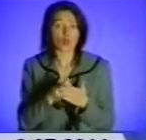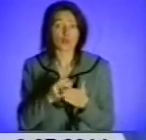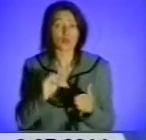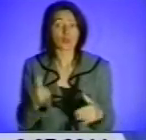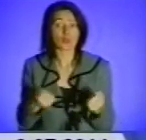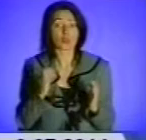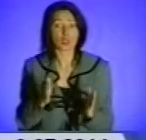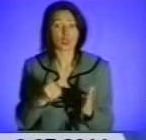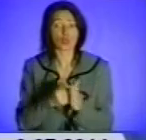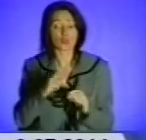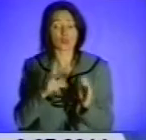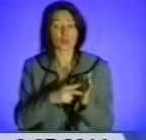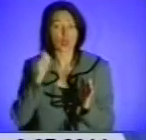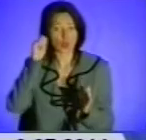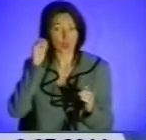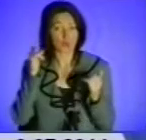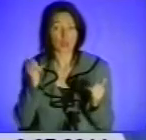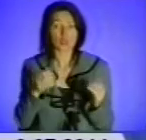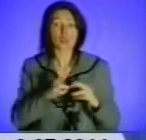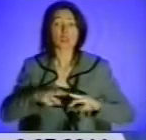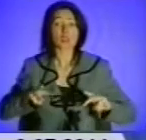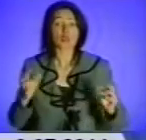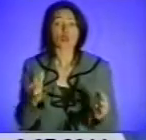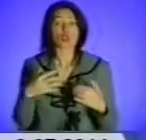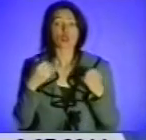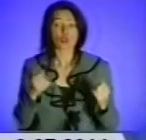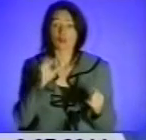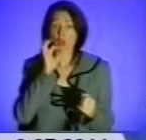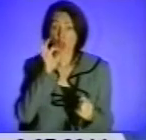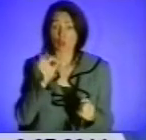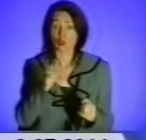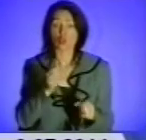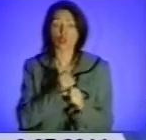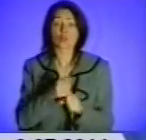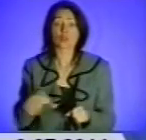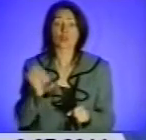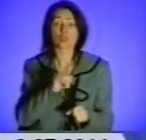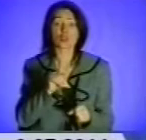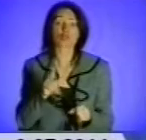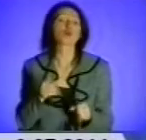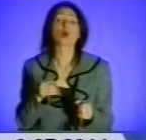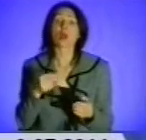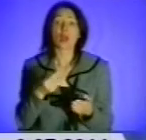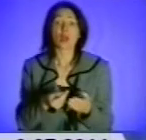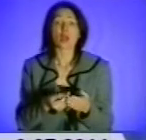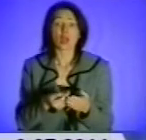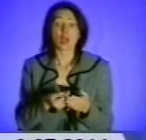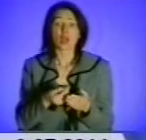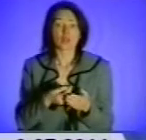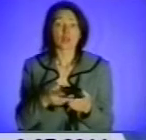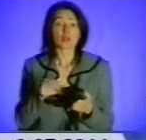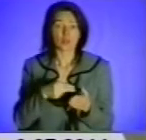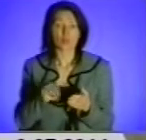Міністерстві охорони здоров'я обіцяють, зроблять усе, аби доступ до ліків був якомога простішим, а кошти на лікування значно